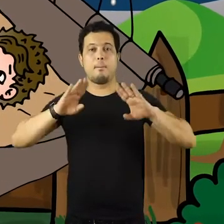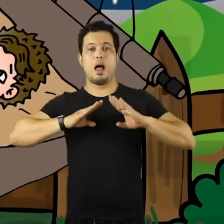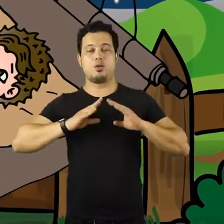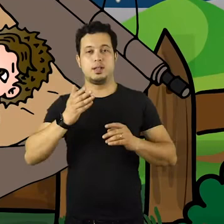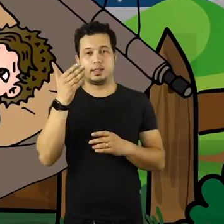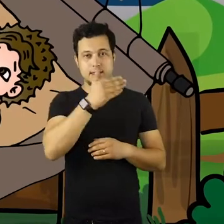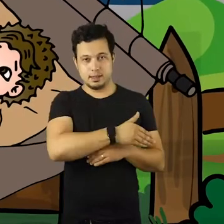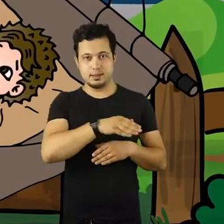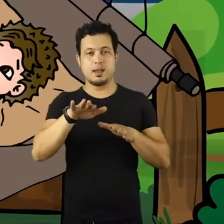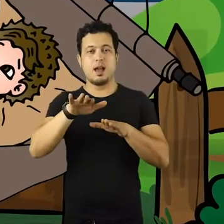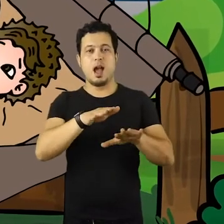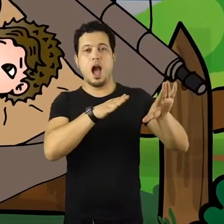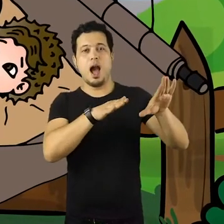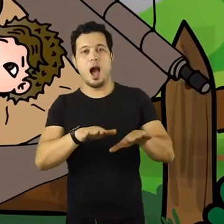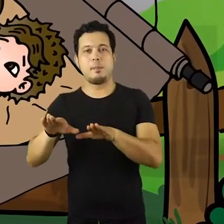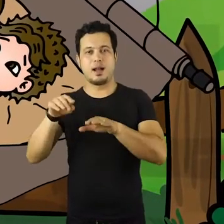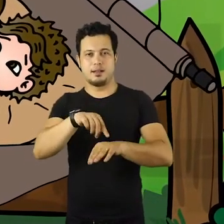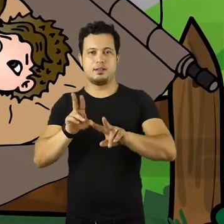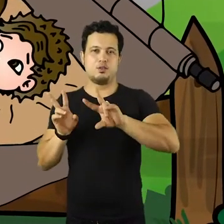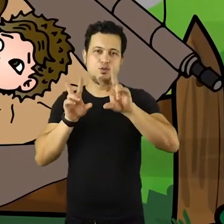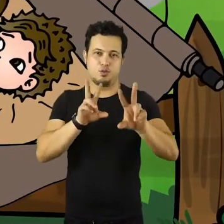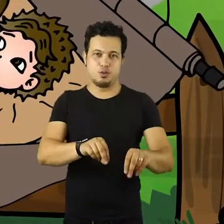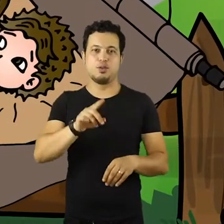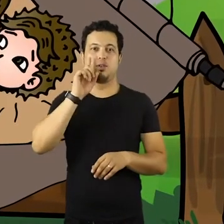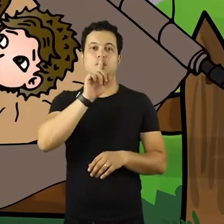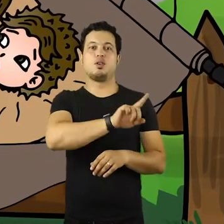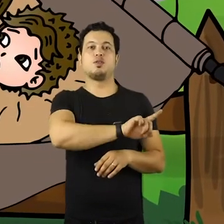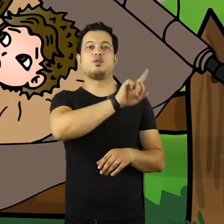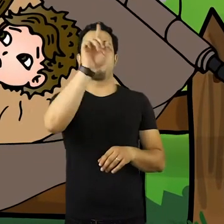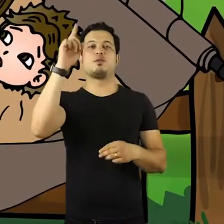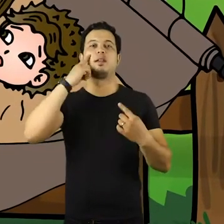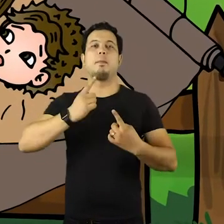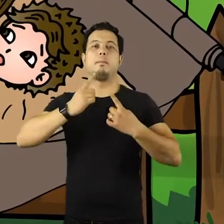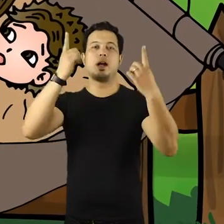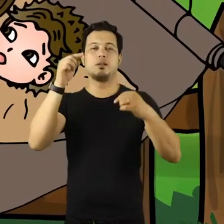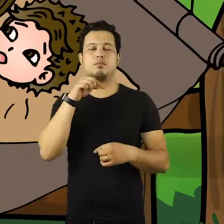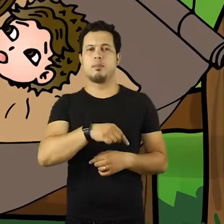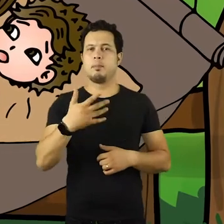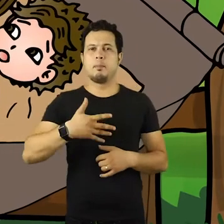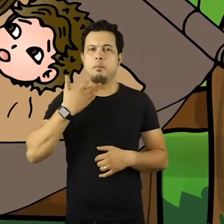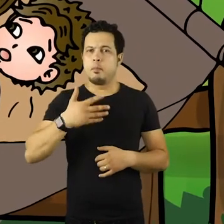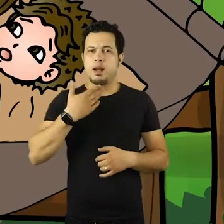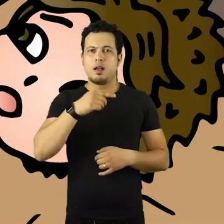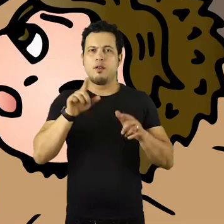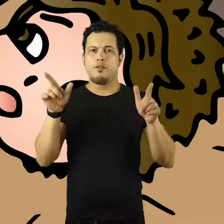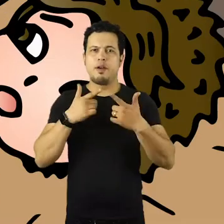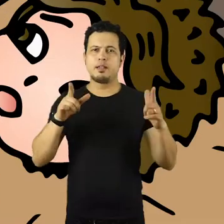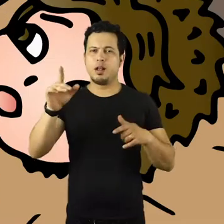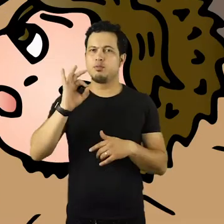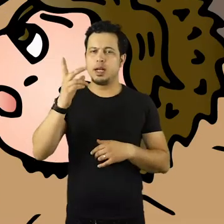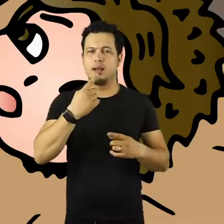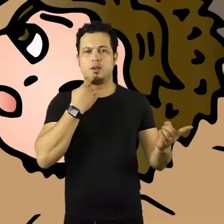Hamakta gökyüzünü izleyerek hem hayal kuruyor hem de aralarında merak ettikleri bu festivali konuşuyorlardı.